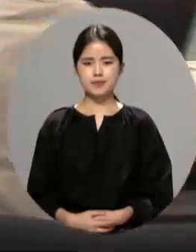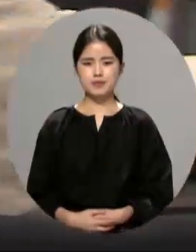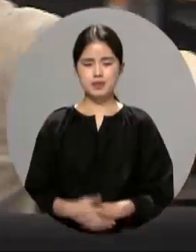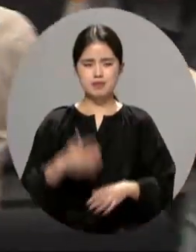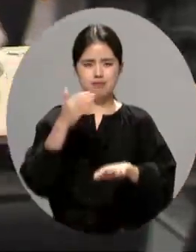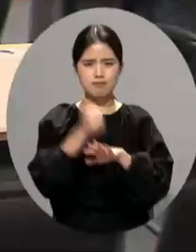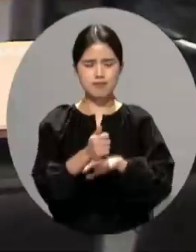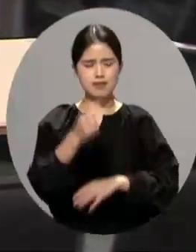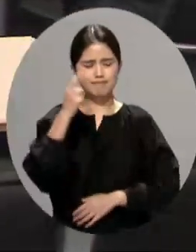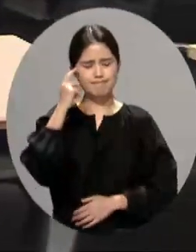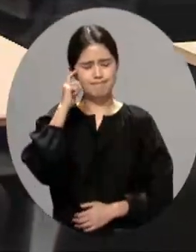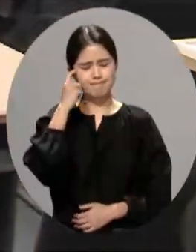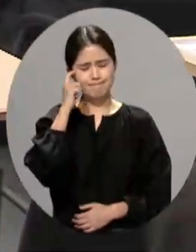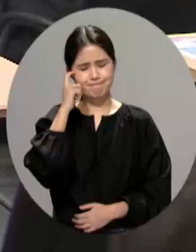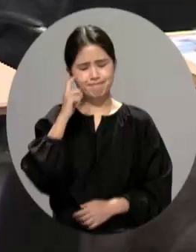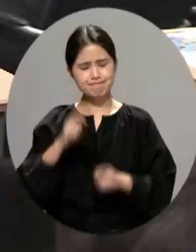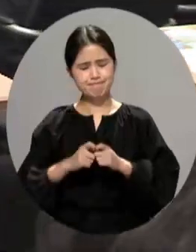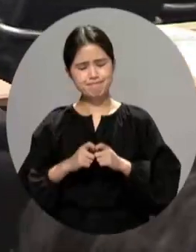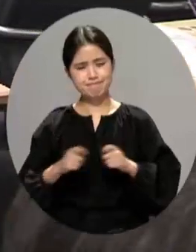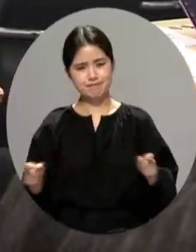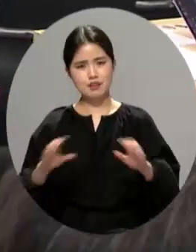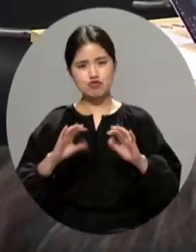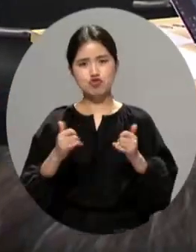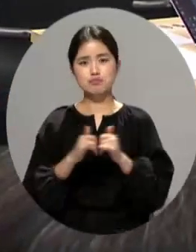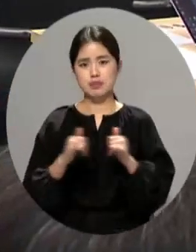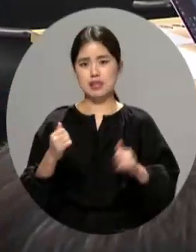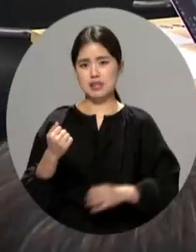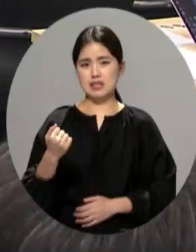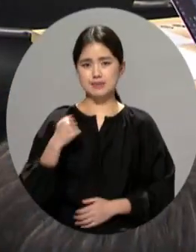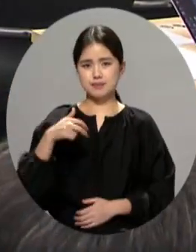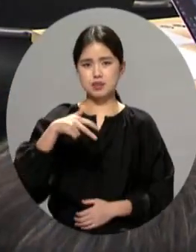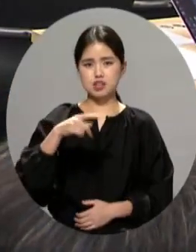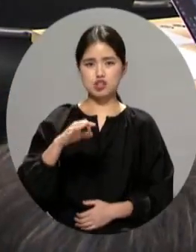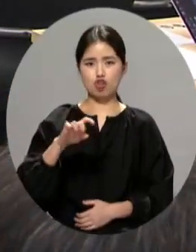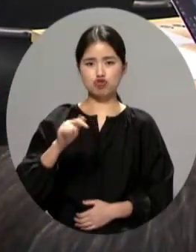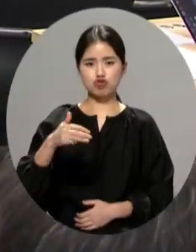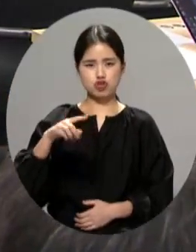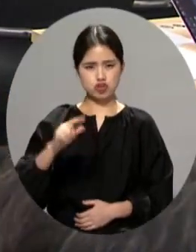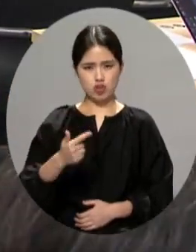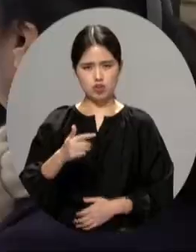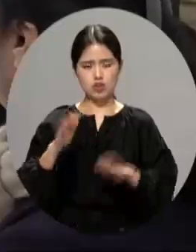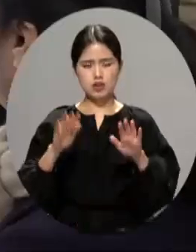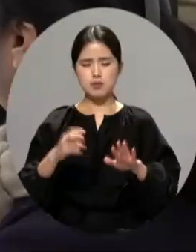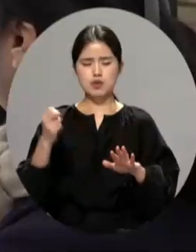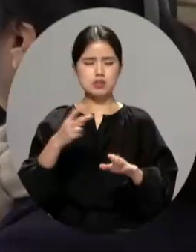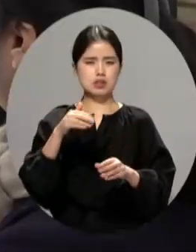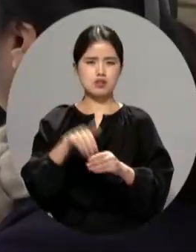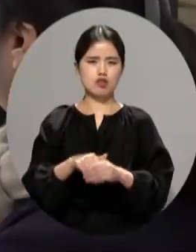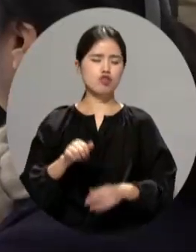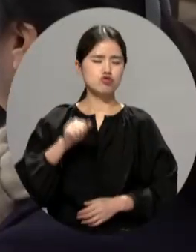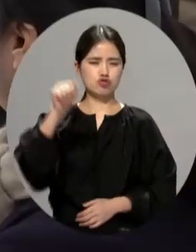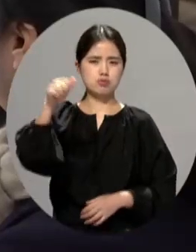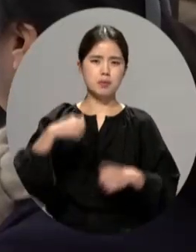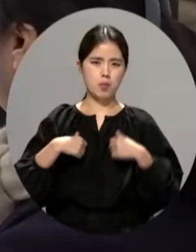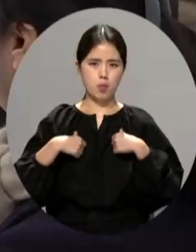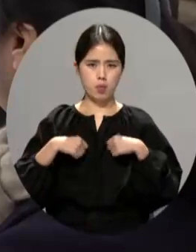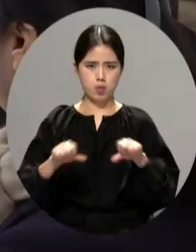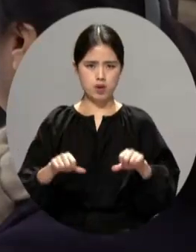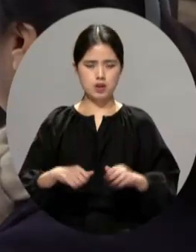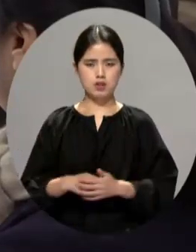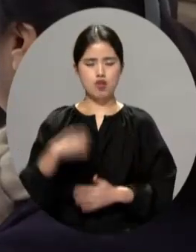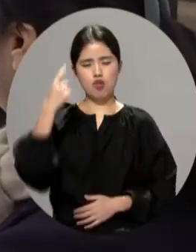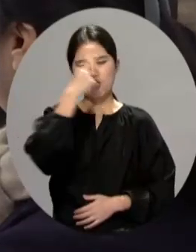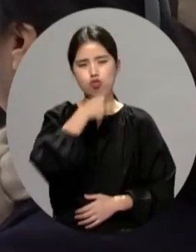막판 고심의 시간이 길었던 국민의힘 정운천 의원이 끝내 이번 재선거 출마를 접었습니다. 굳은